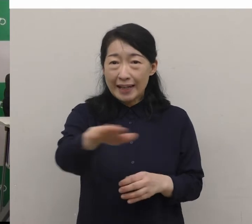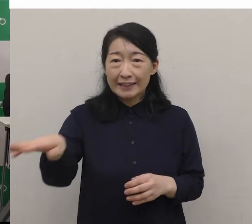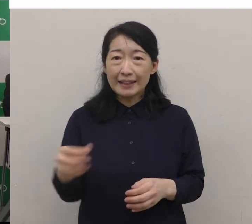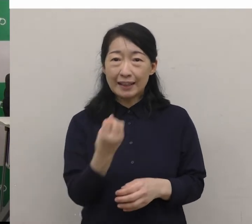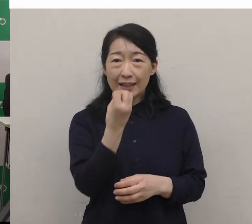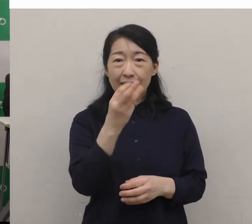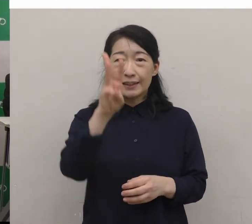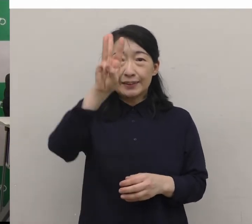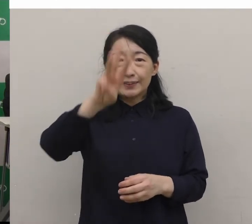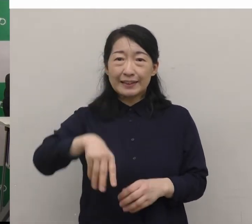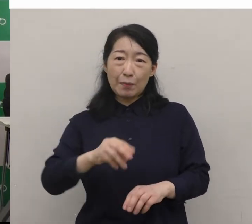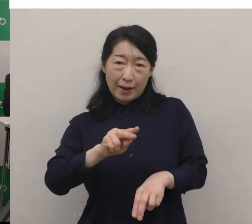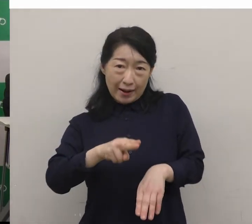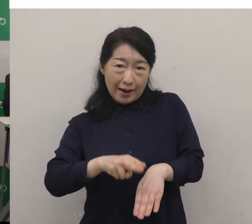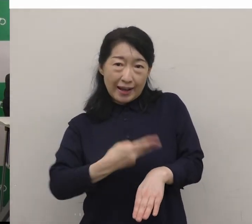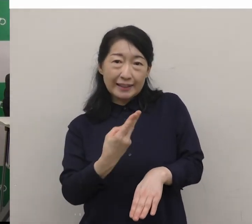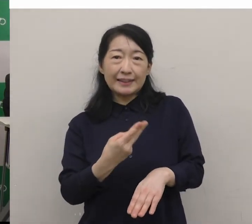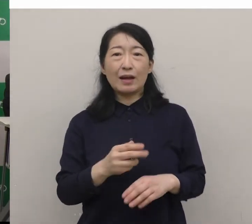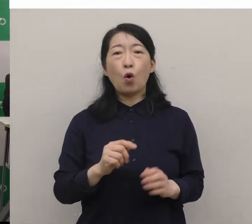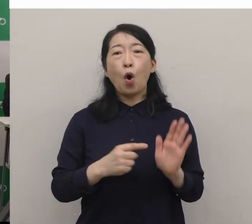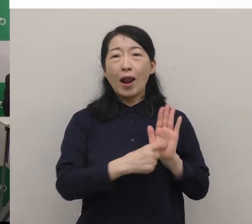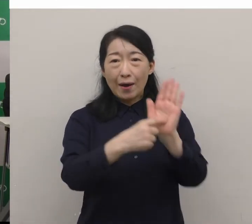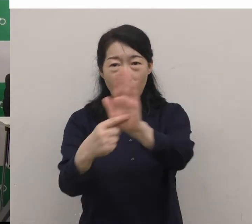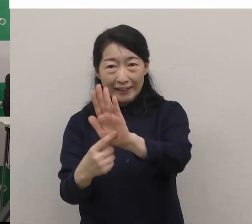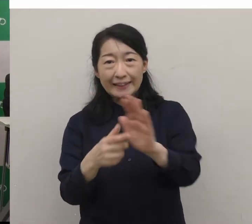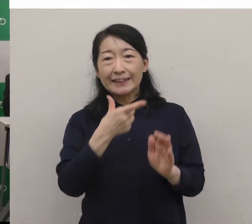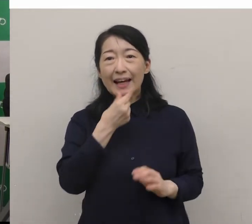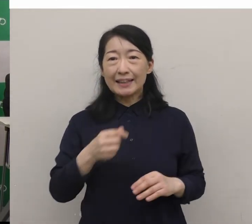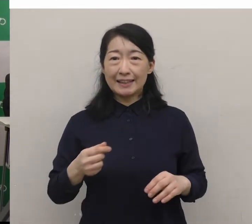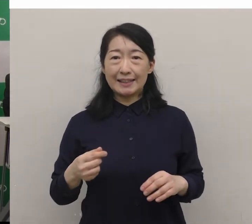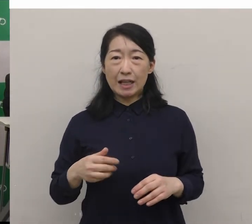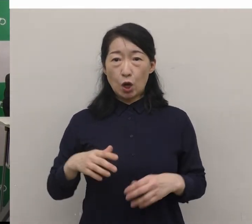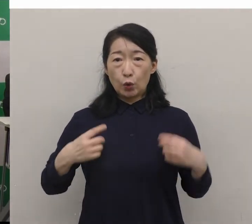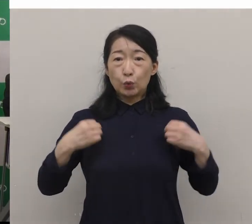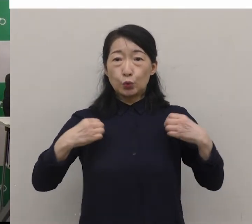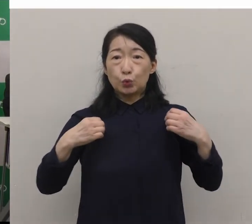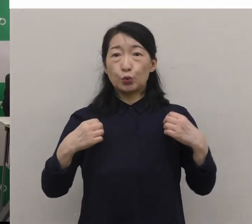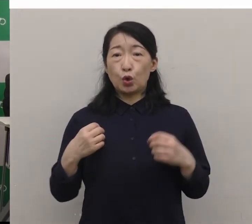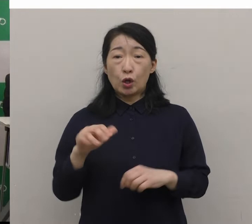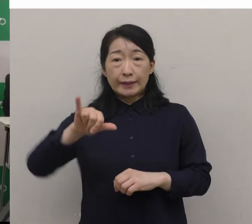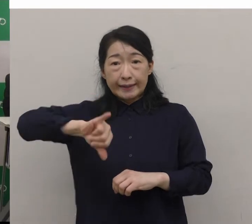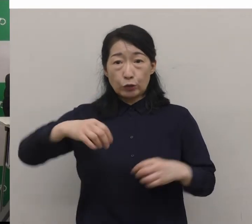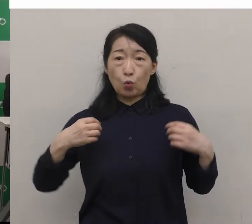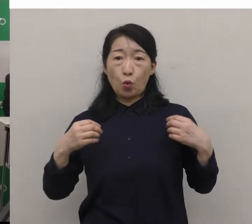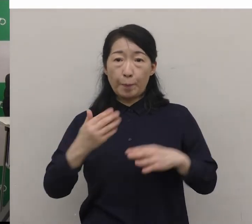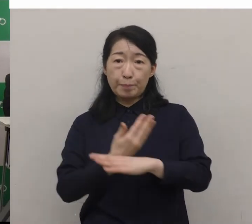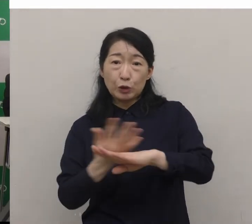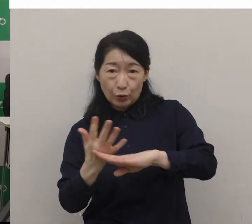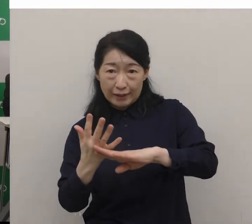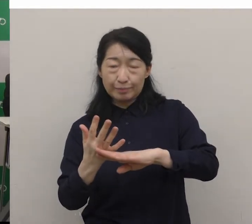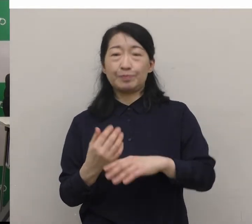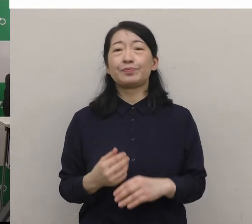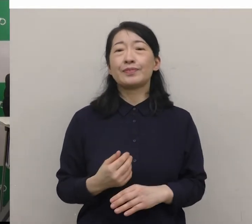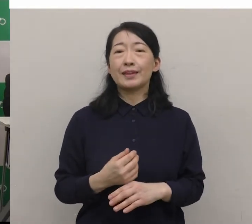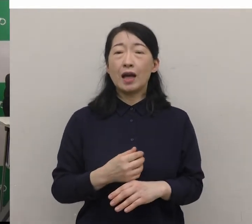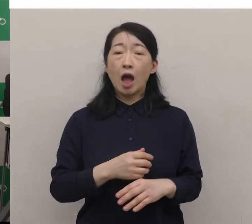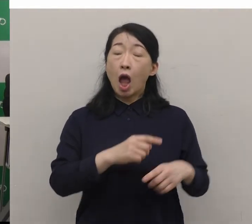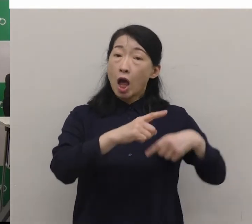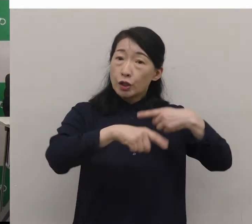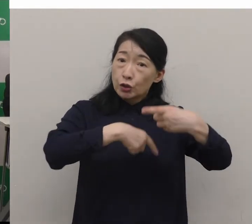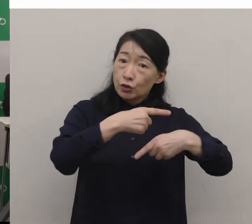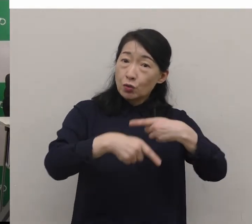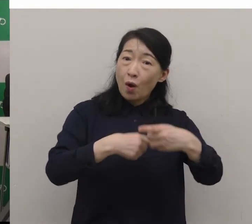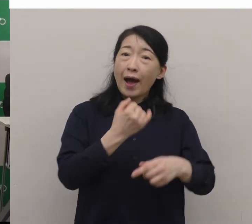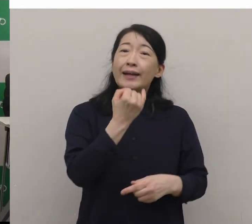したいと、お茶にちなんだ緑色のドレスコードにしたらどうだとか、あとあの手話を